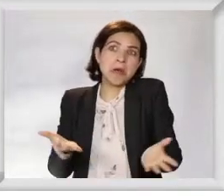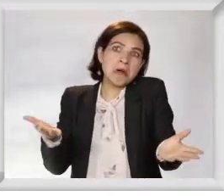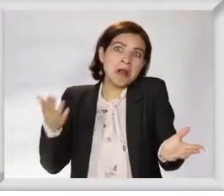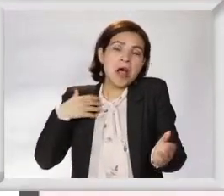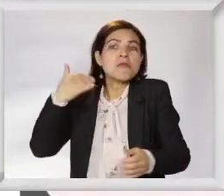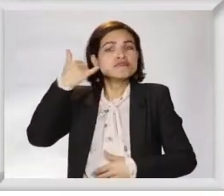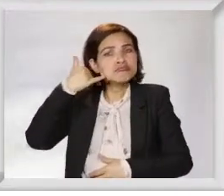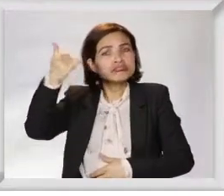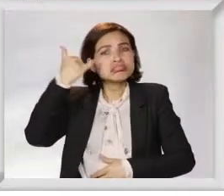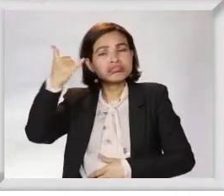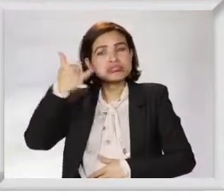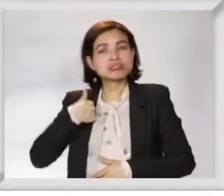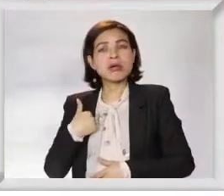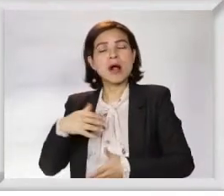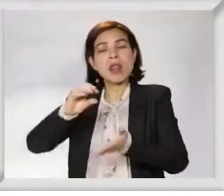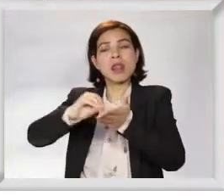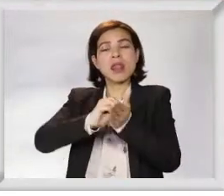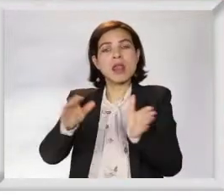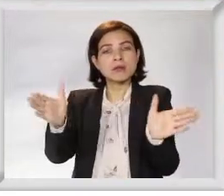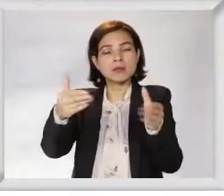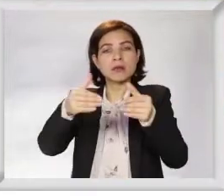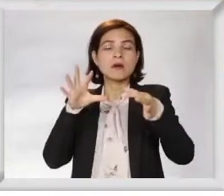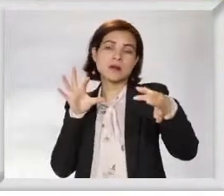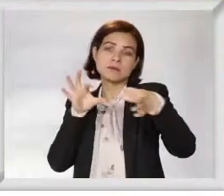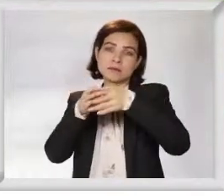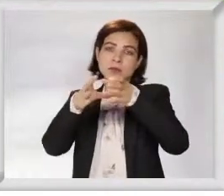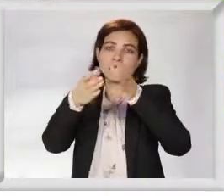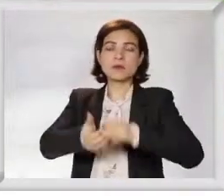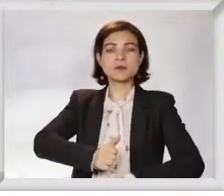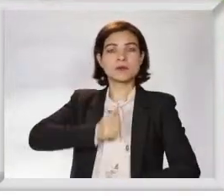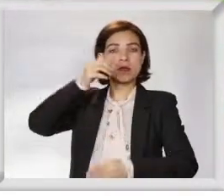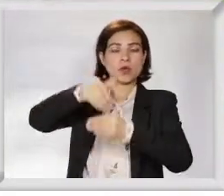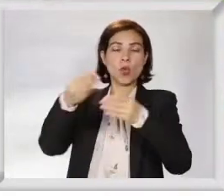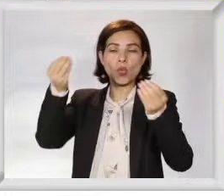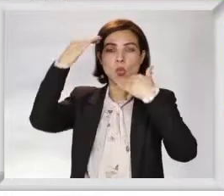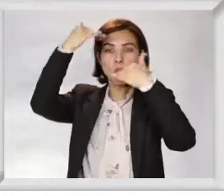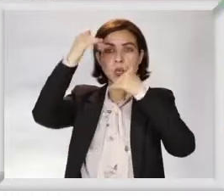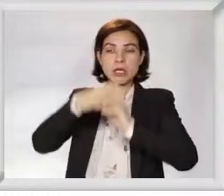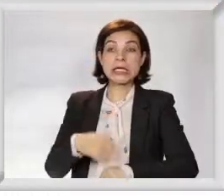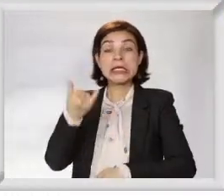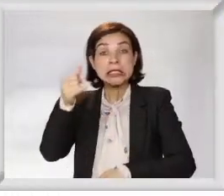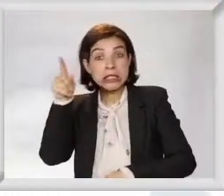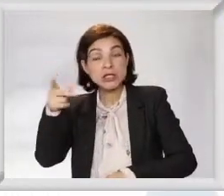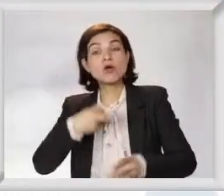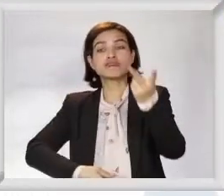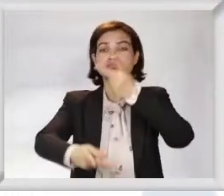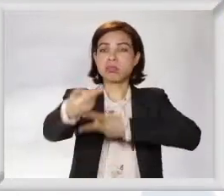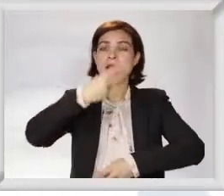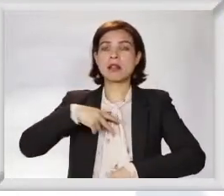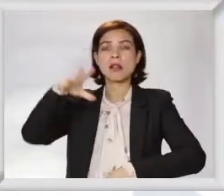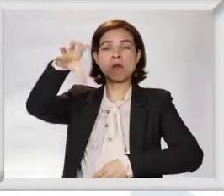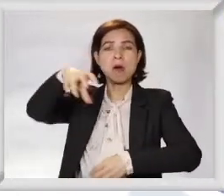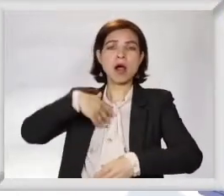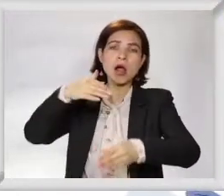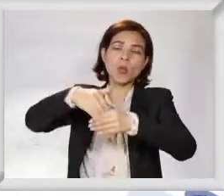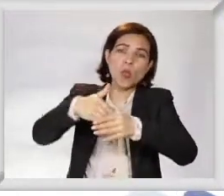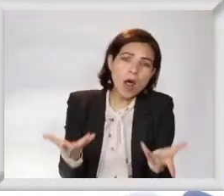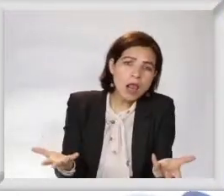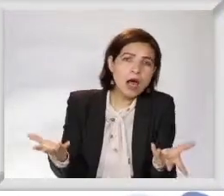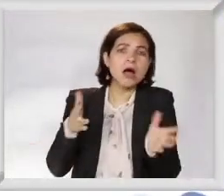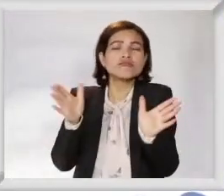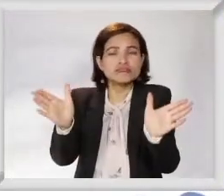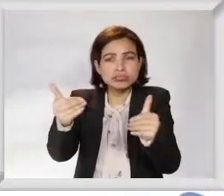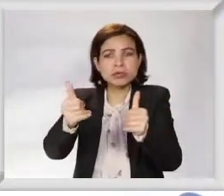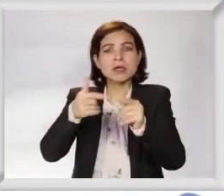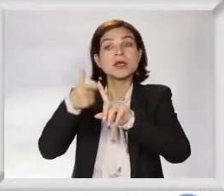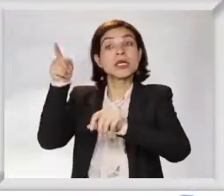www.twensa.easy.tn ولا تتصل بمكاتب التسجيل التابعة للهيئة العليا المستقلة للانتخابات بالخارج. وإذا تحب تبدل مركز الاقتراع ولا الدائرة